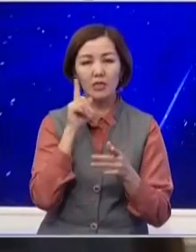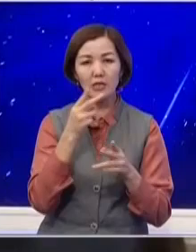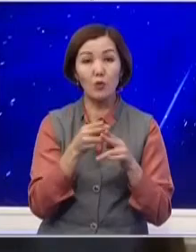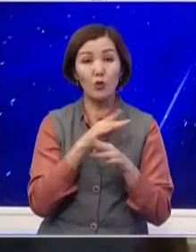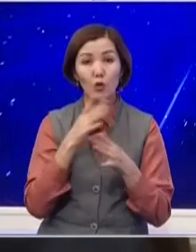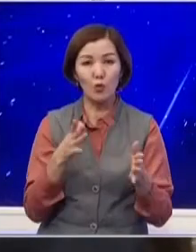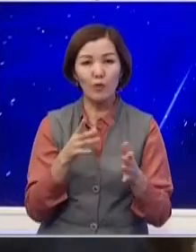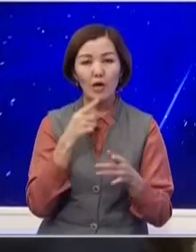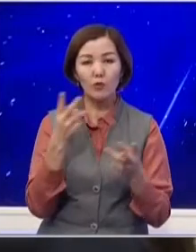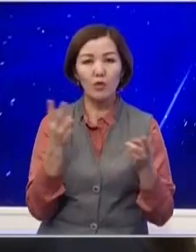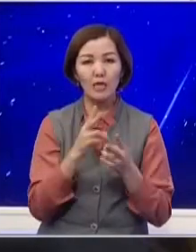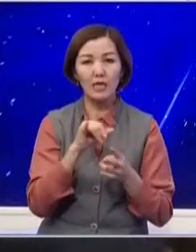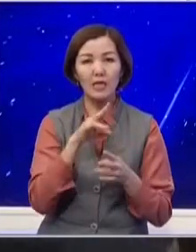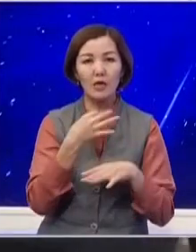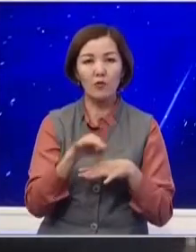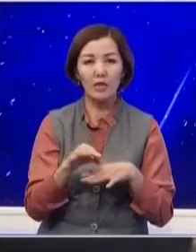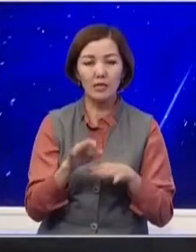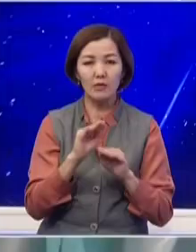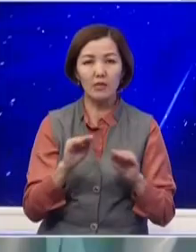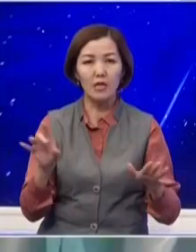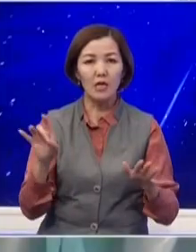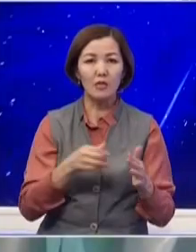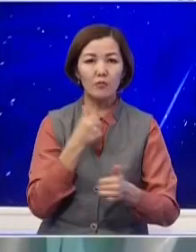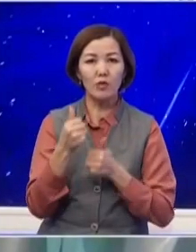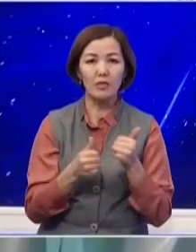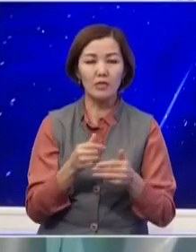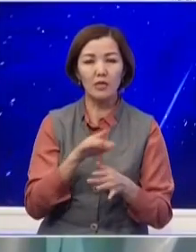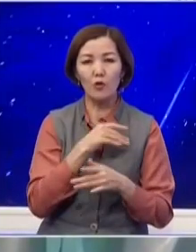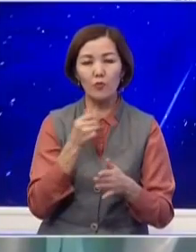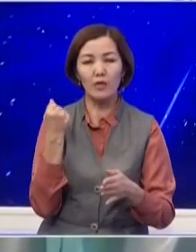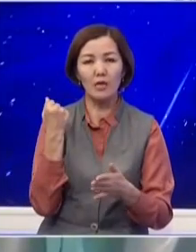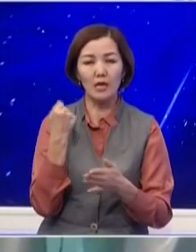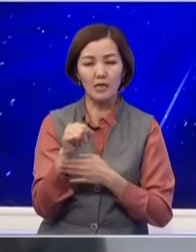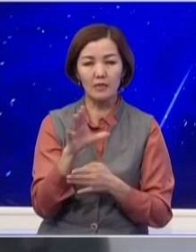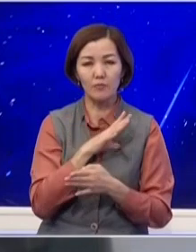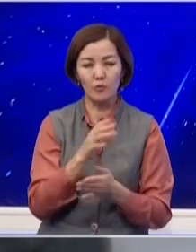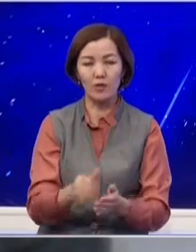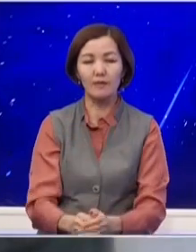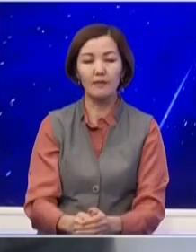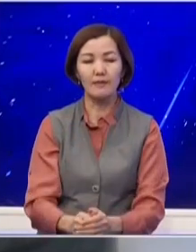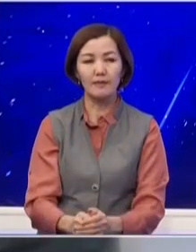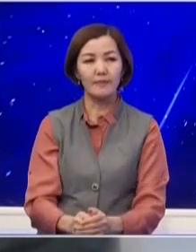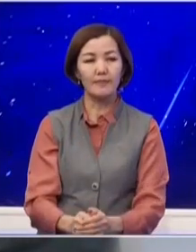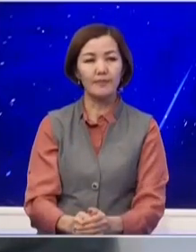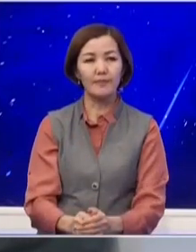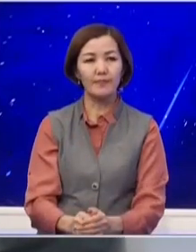Айта кету керек, оның ішінде Іле ауданы өрендерінің де республикалық сындарда жүлде басынан көрініп жүргендері